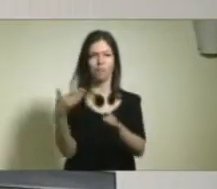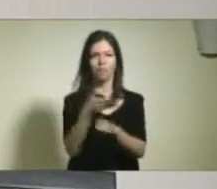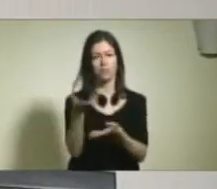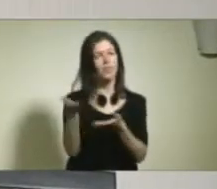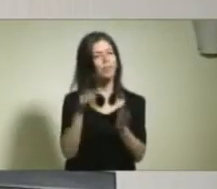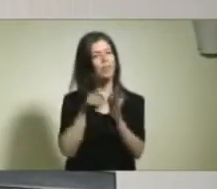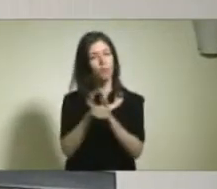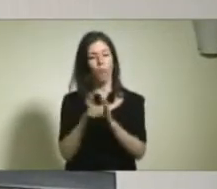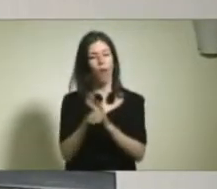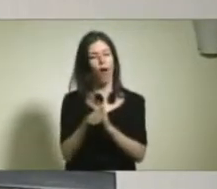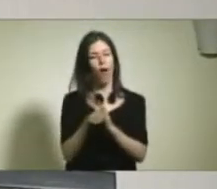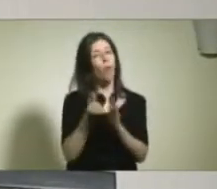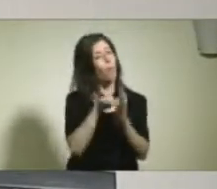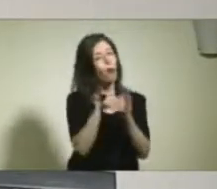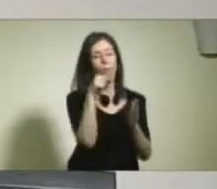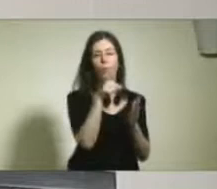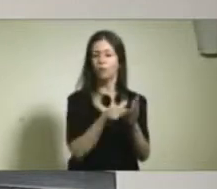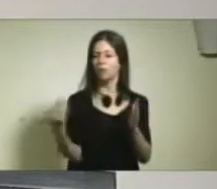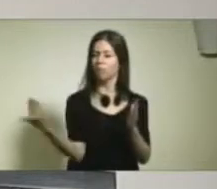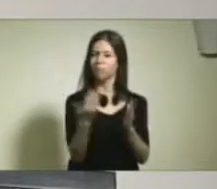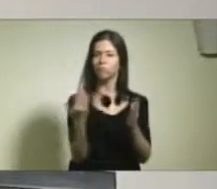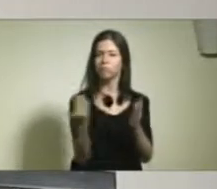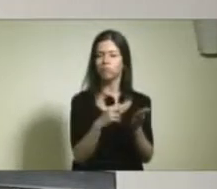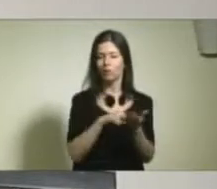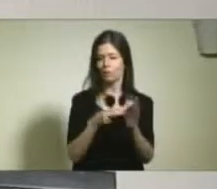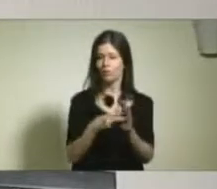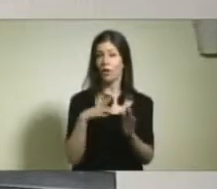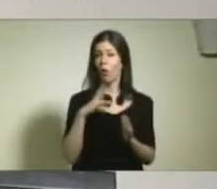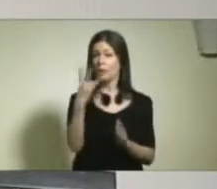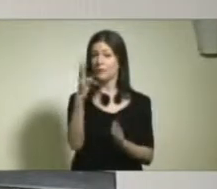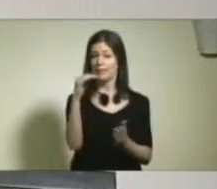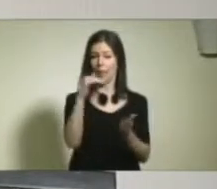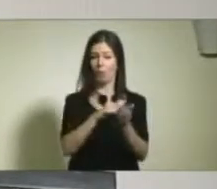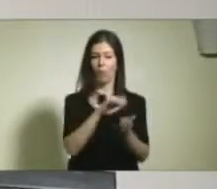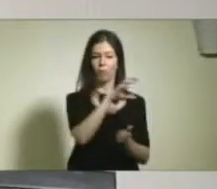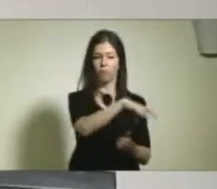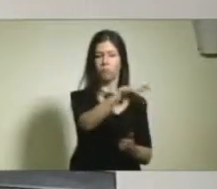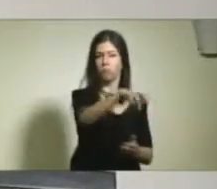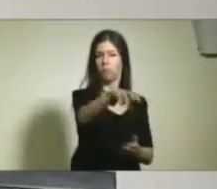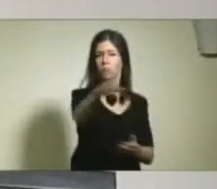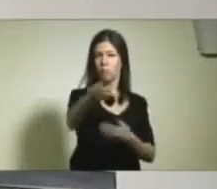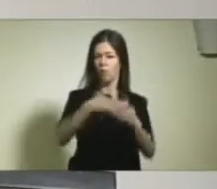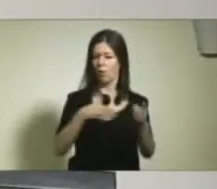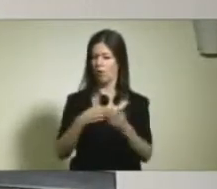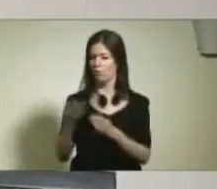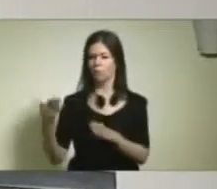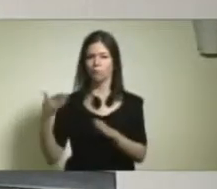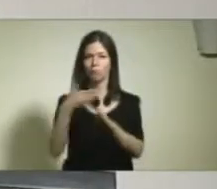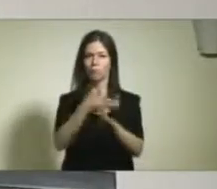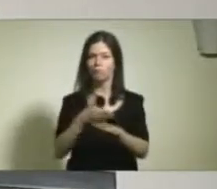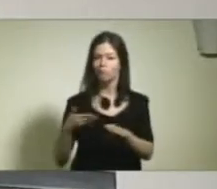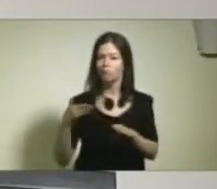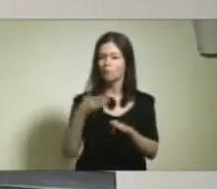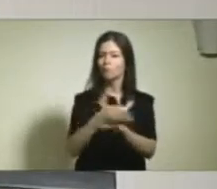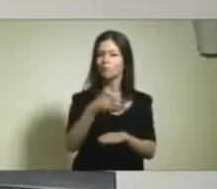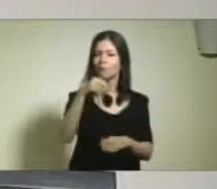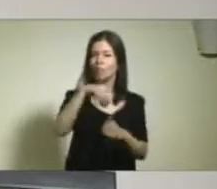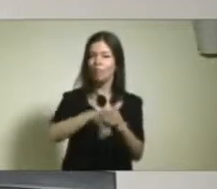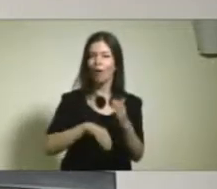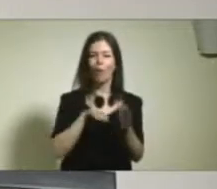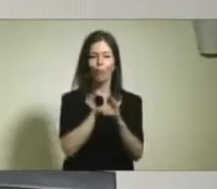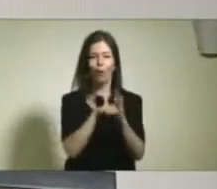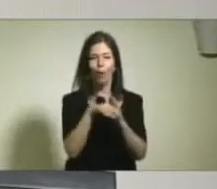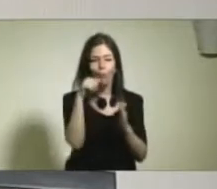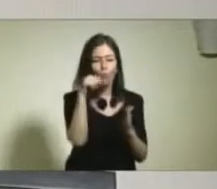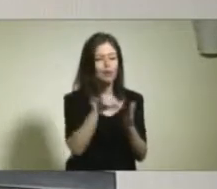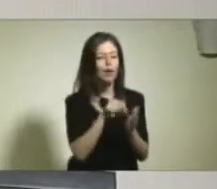bancaires de la Banque Postale. Et donc, on a ces 17 000 points de contact qui permettent aux gens donc de se rendre dans des